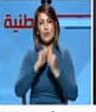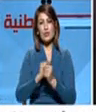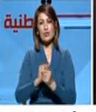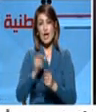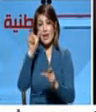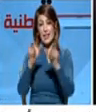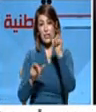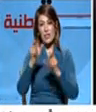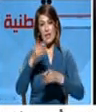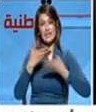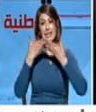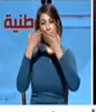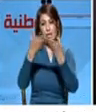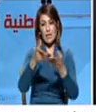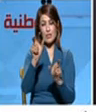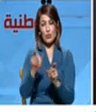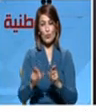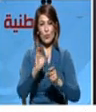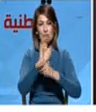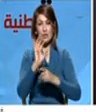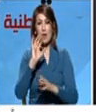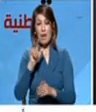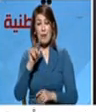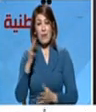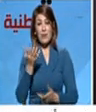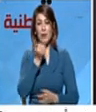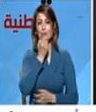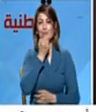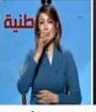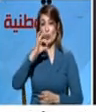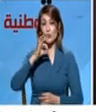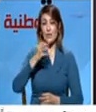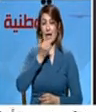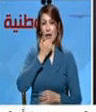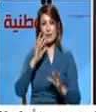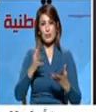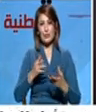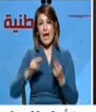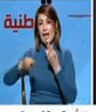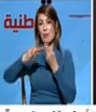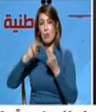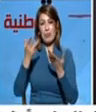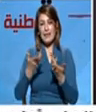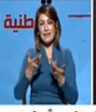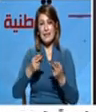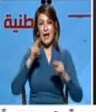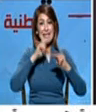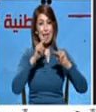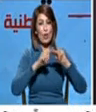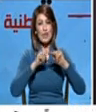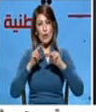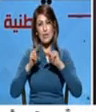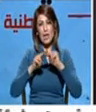حتصير اه غلطات فيما صارت النهار اللول الحب وكل ما هو غلطه اه في